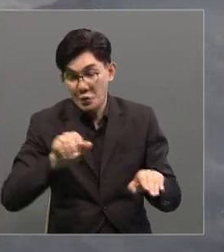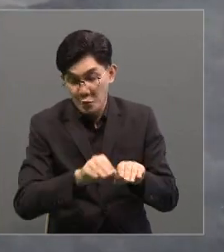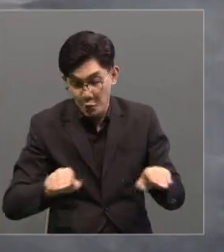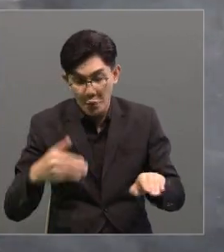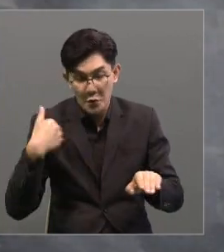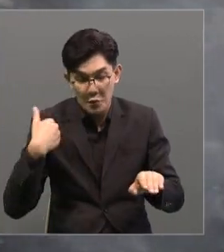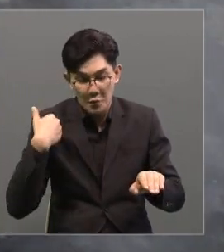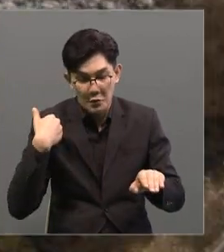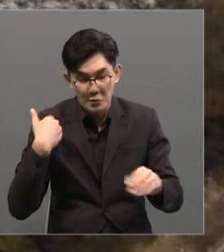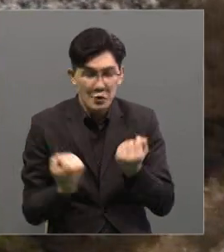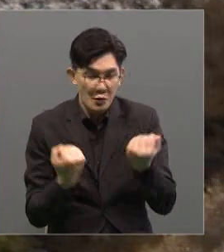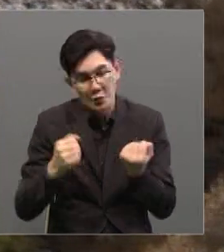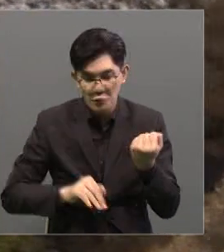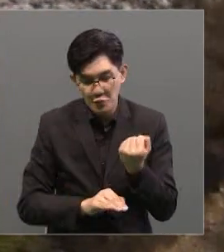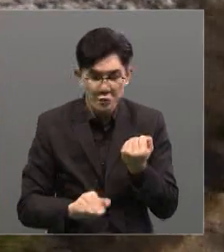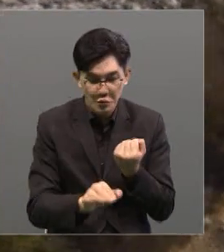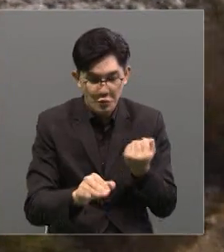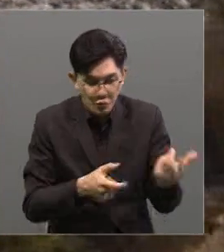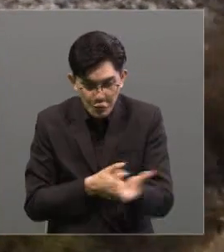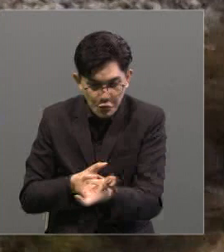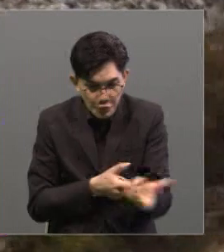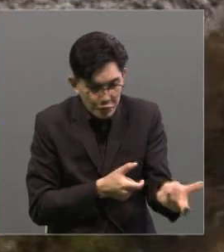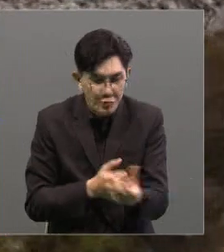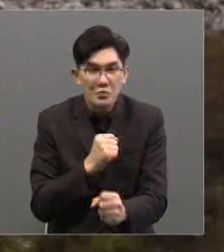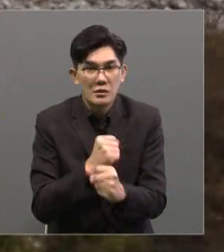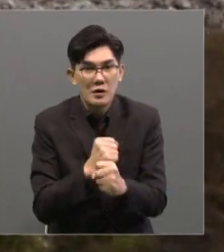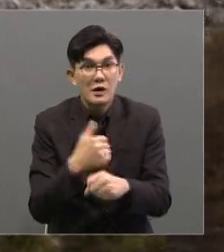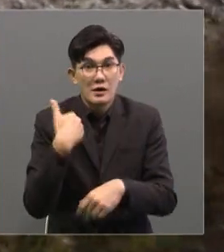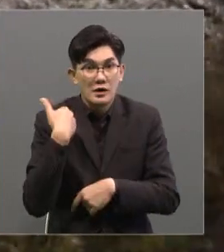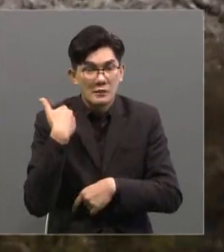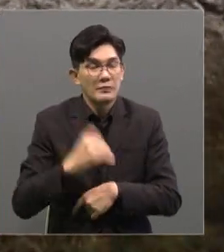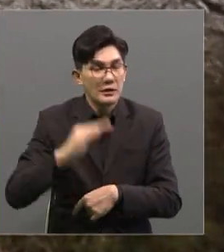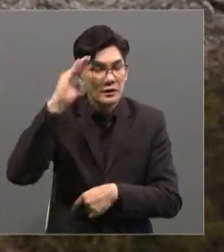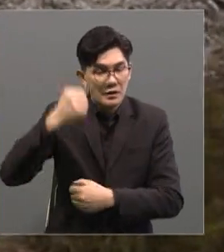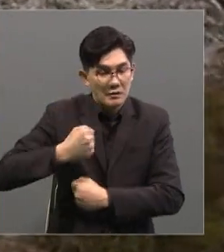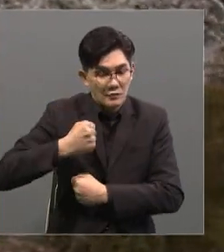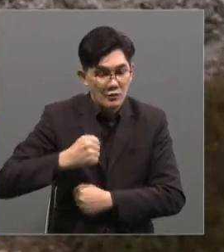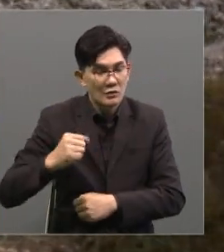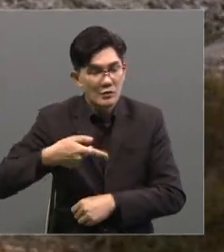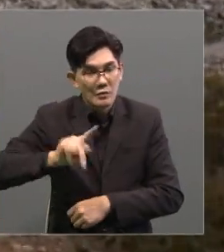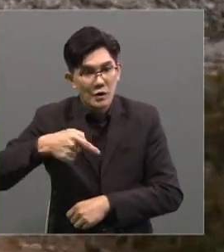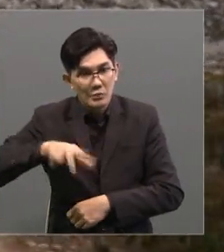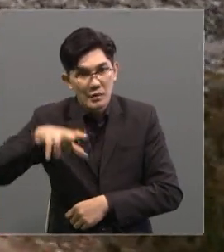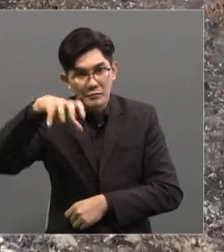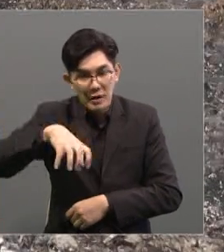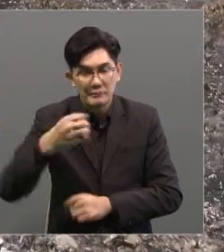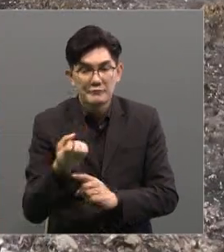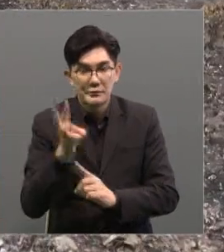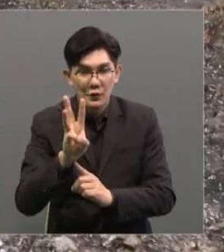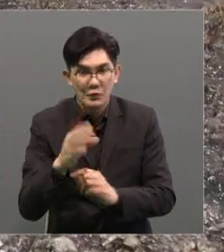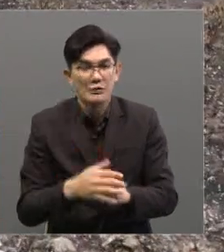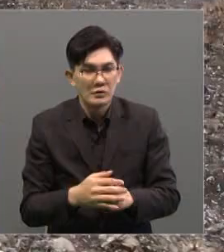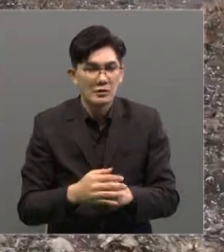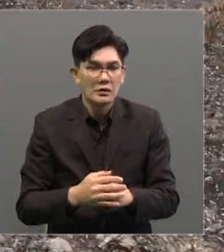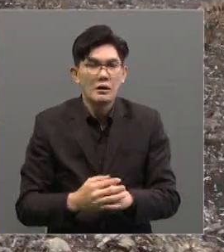วนะคะเข้าไปในพื้นที่เพื่อที่จะระงับเหตุเพลิงไหม้อย่างเช่นของกองทัพบกสำนักงานปภ.เขต16สำนักงานปภ.